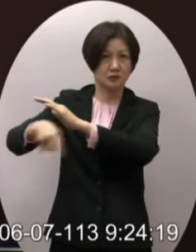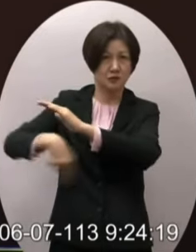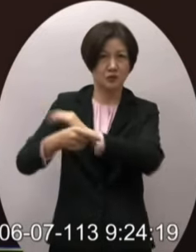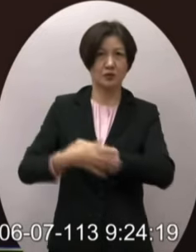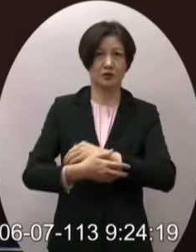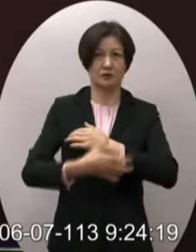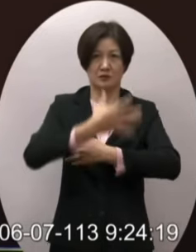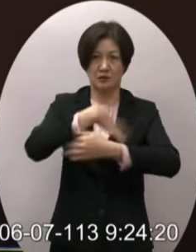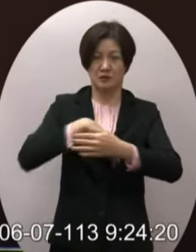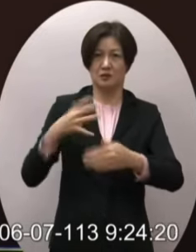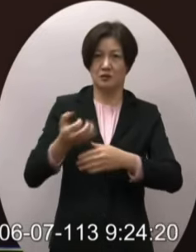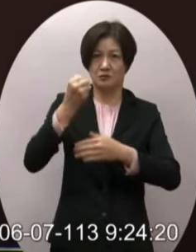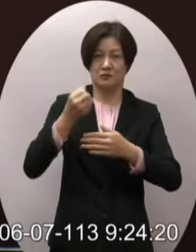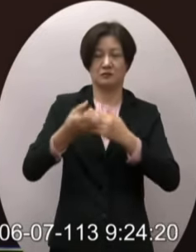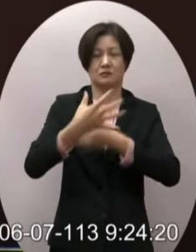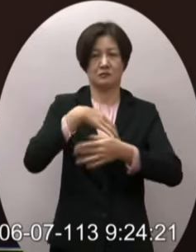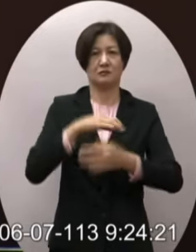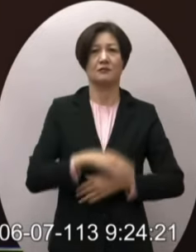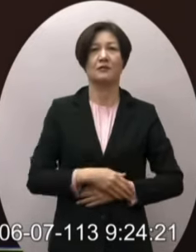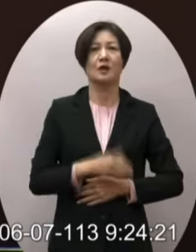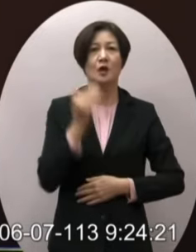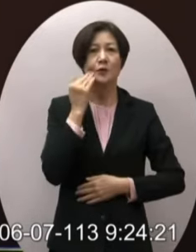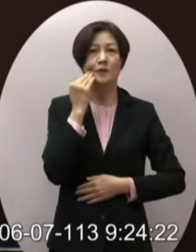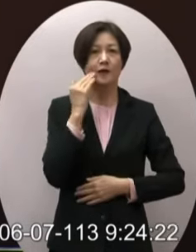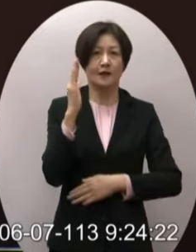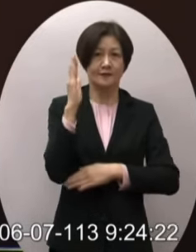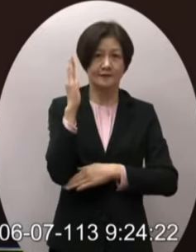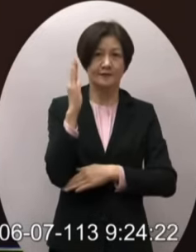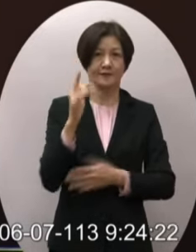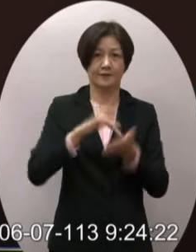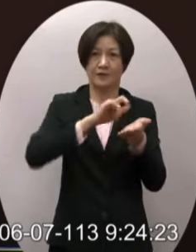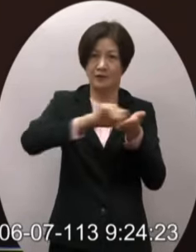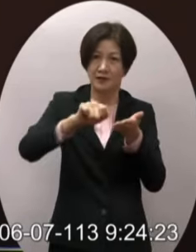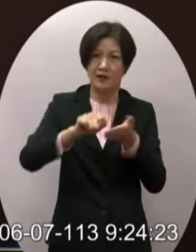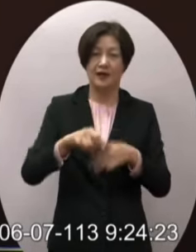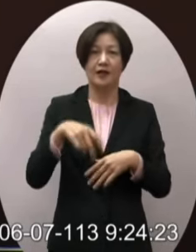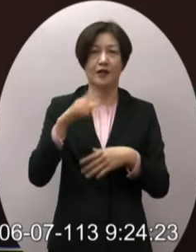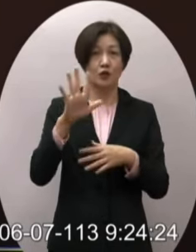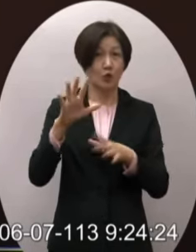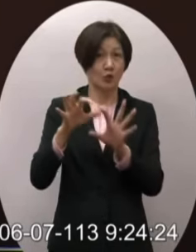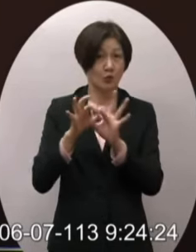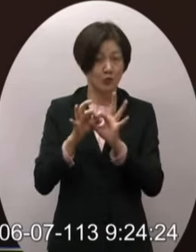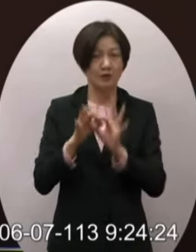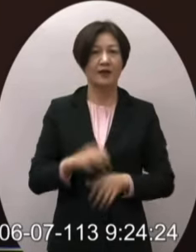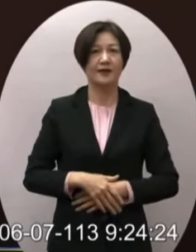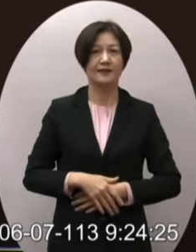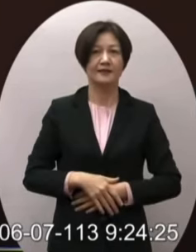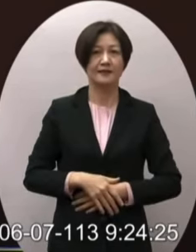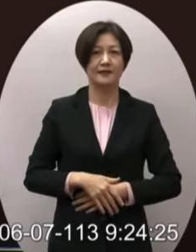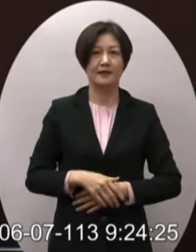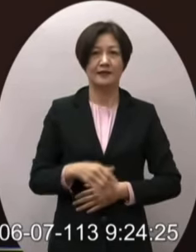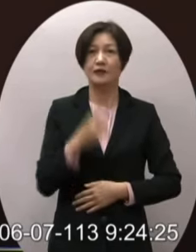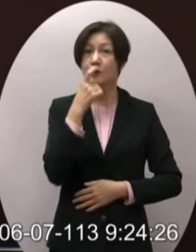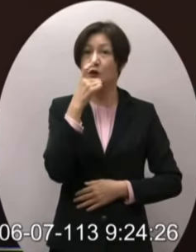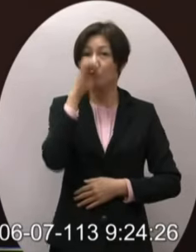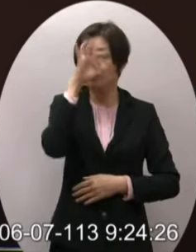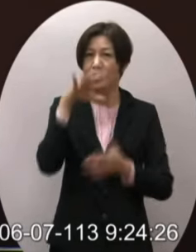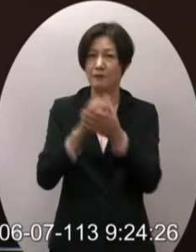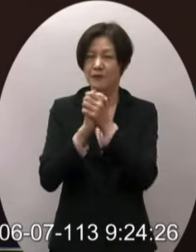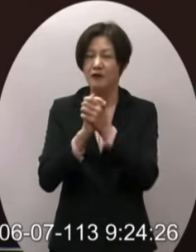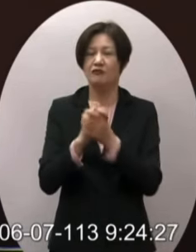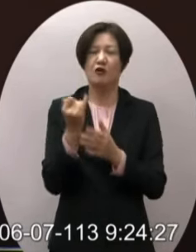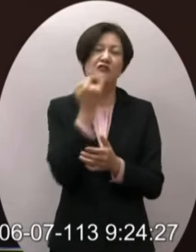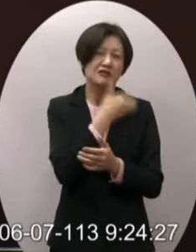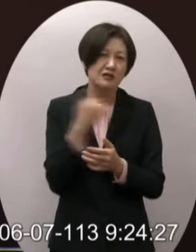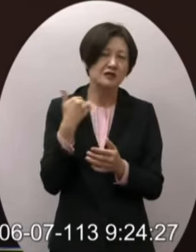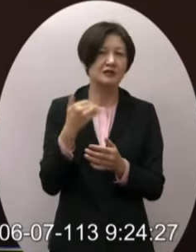使调查权。只有跟政府议案或标案密切相关的绿油油，他才有机会被邀请协助调查。多